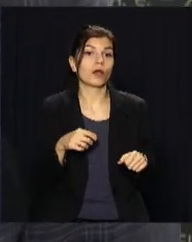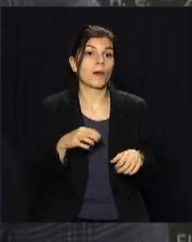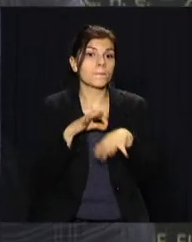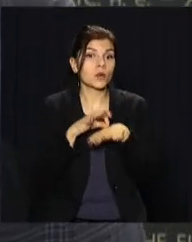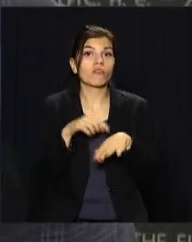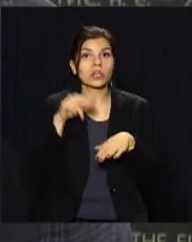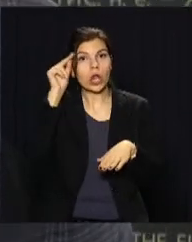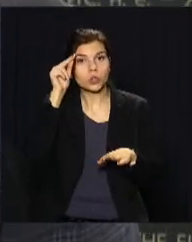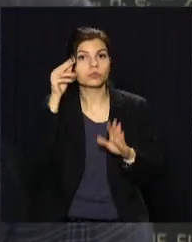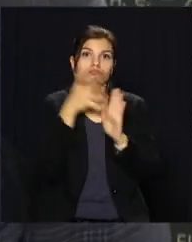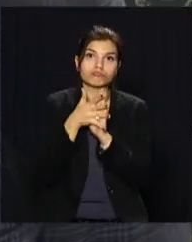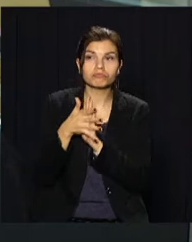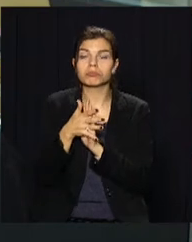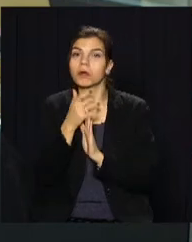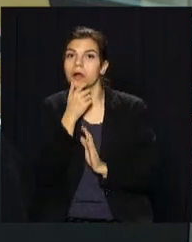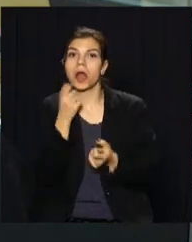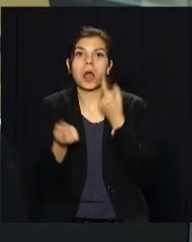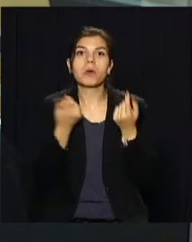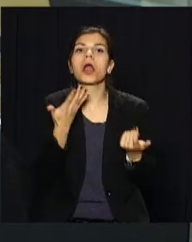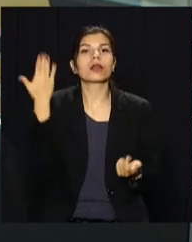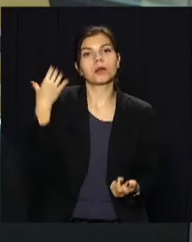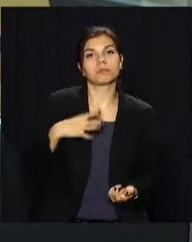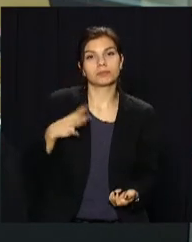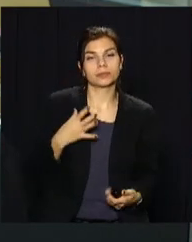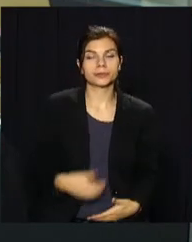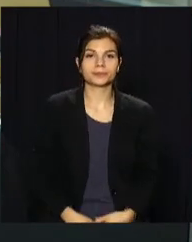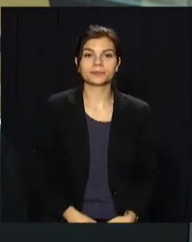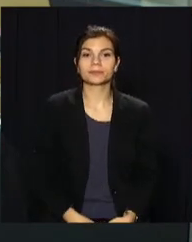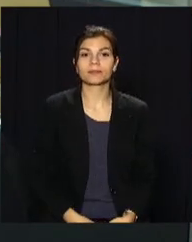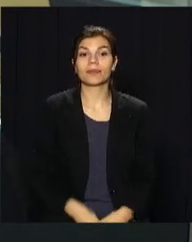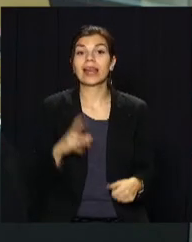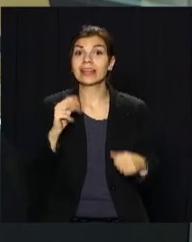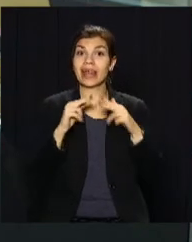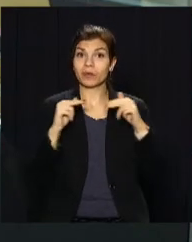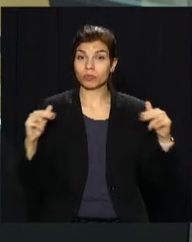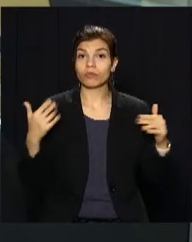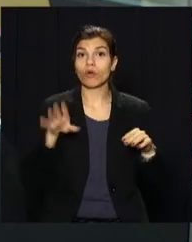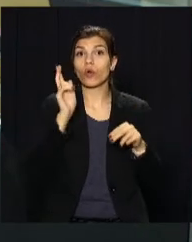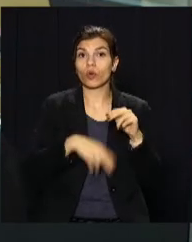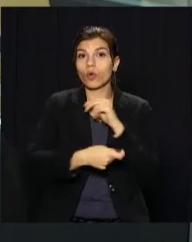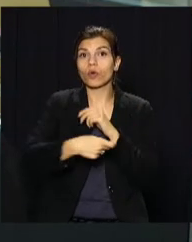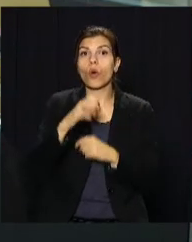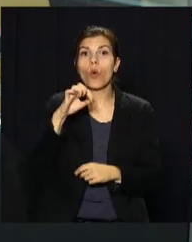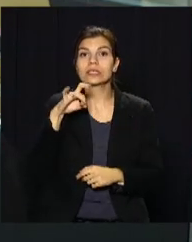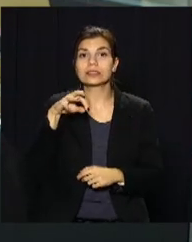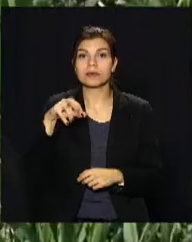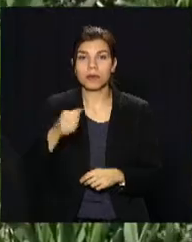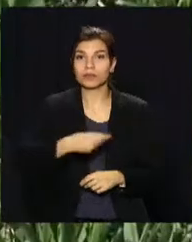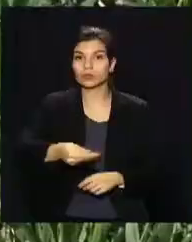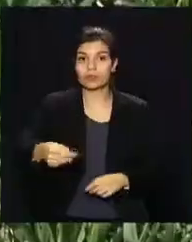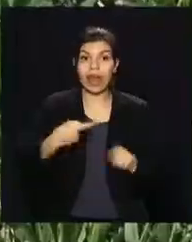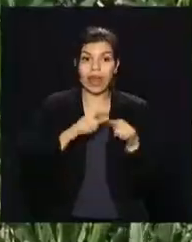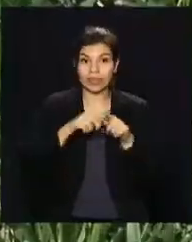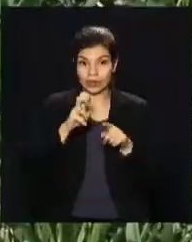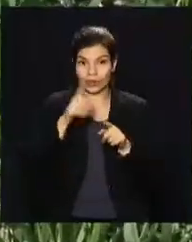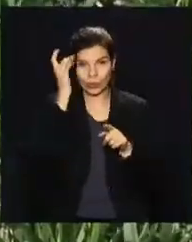проводити тут научні дослідження. На Дніпропетровщині завершилася посівна озимих зернових. Цими